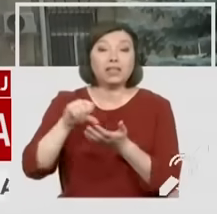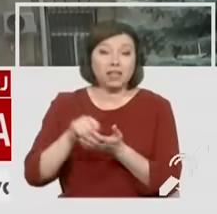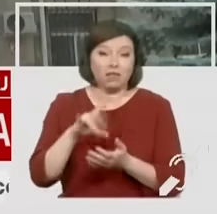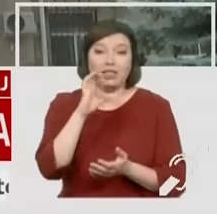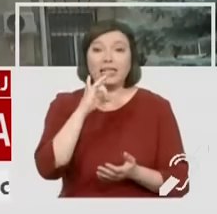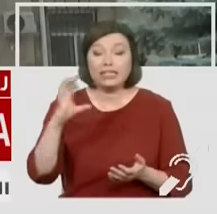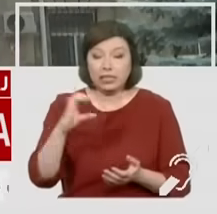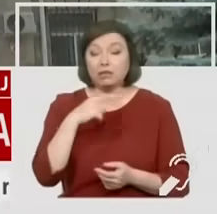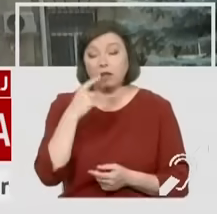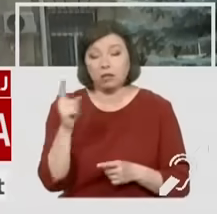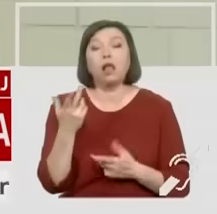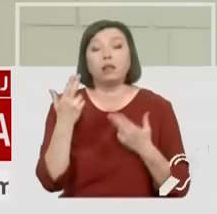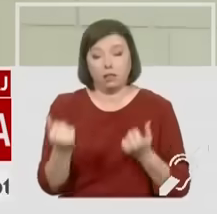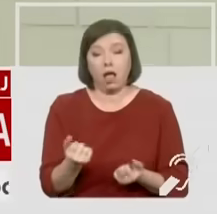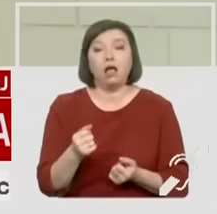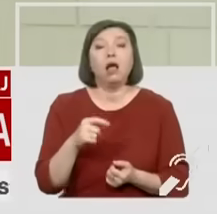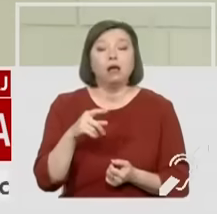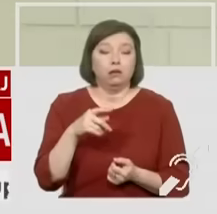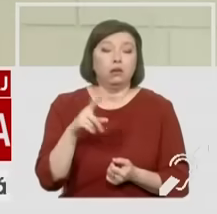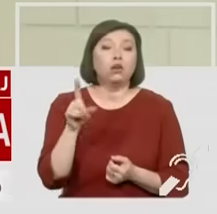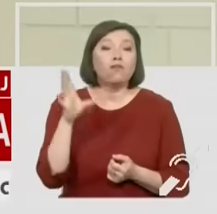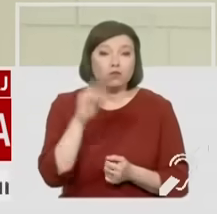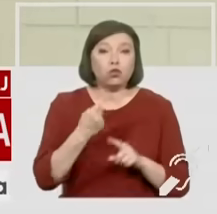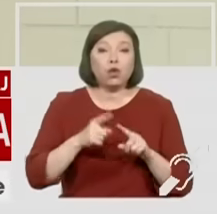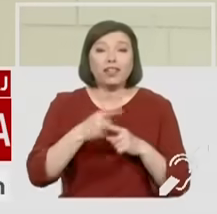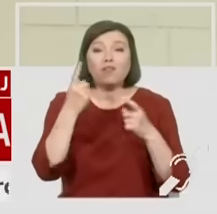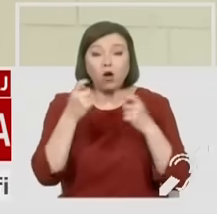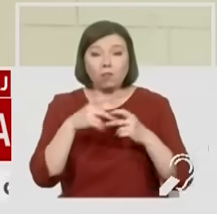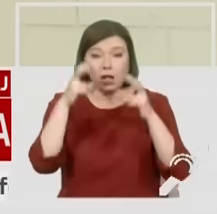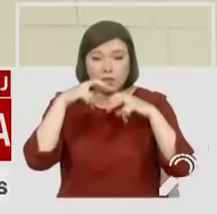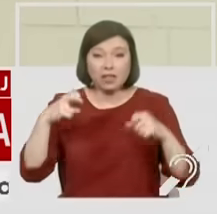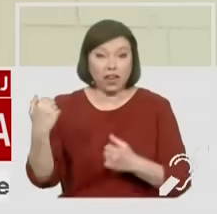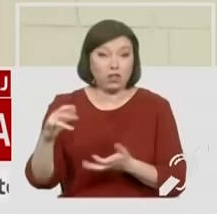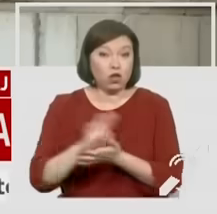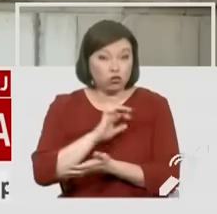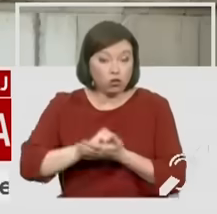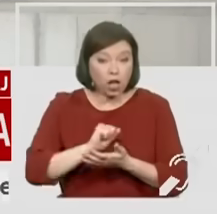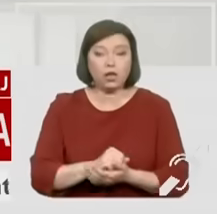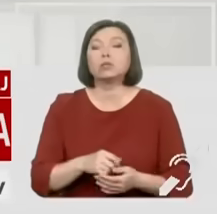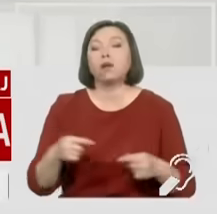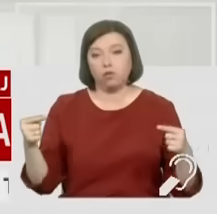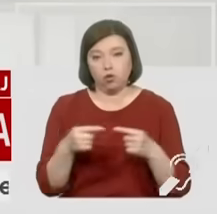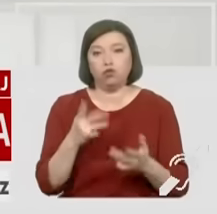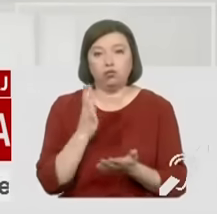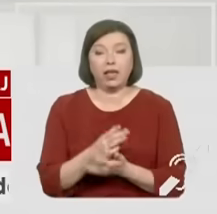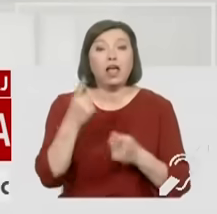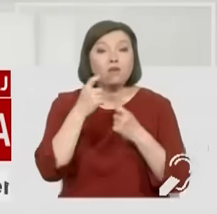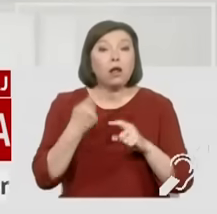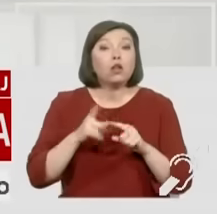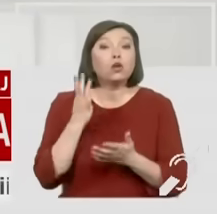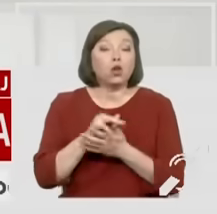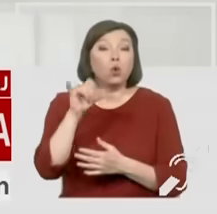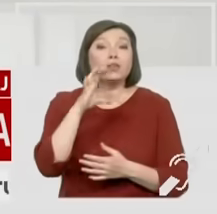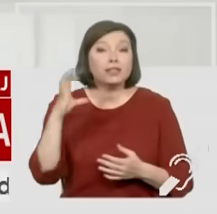și Securitate au confirmat pentru TVR Moldova toate informațiile din investigația jurnalistică. Informațiile deținute de către SIS